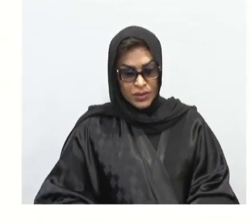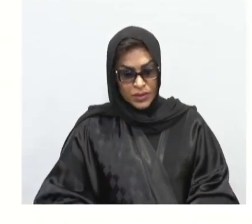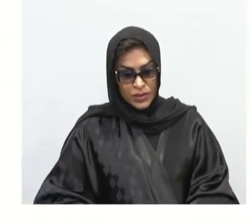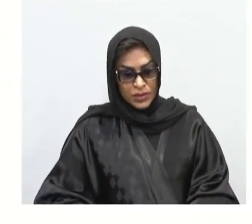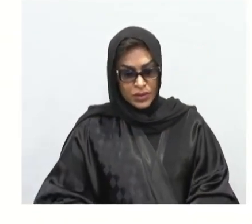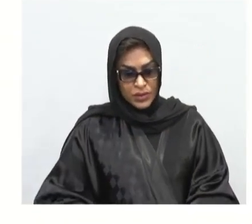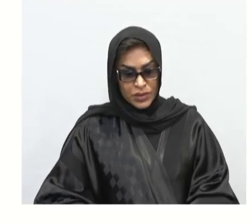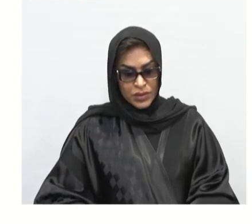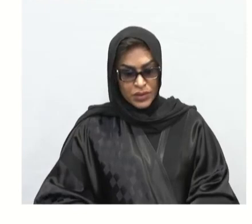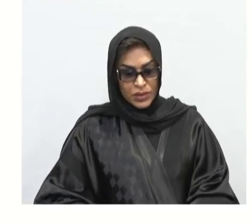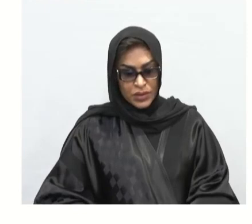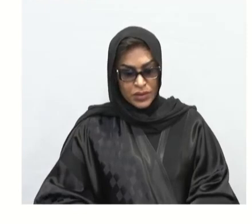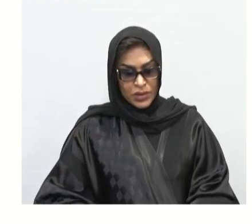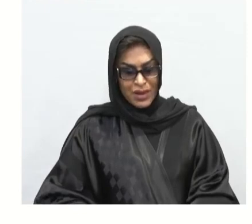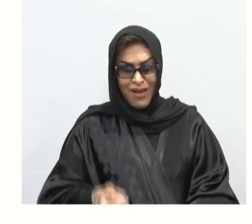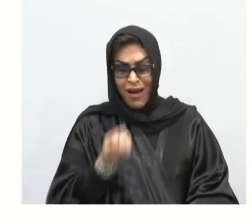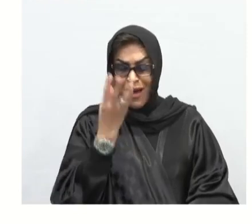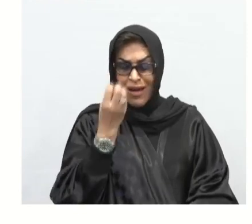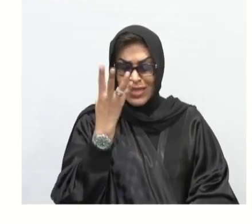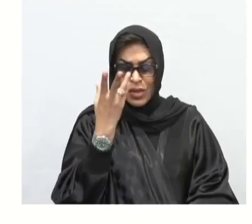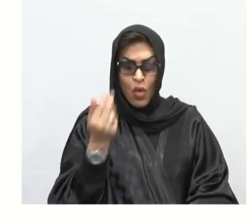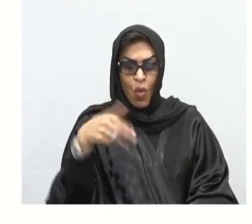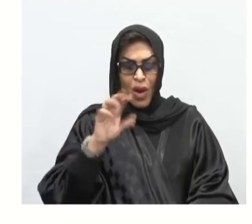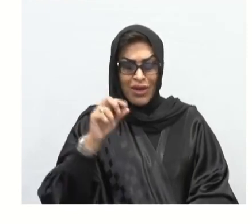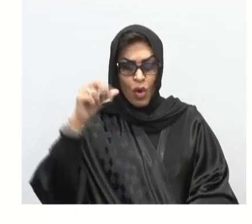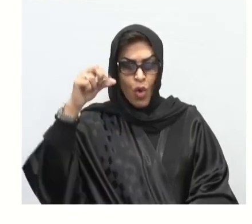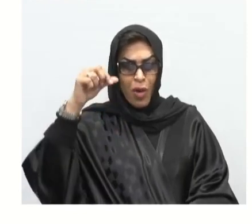غاز وغبار يكون بين نجوم المجرات